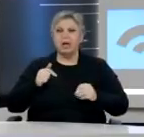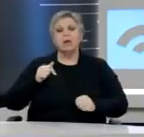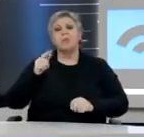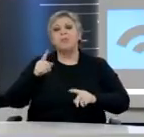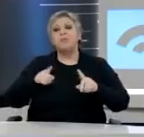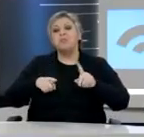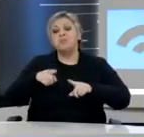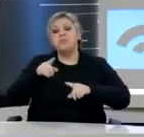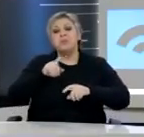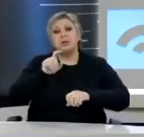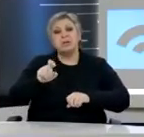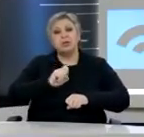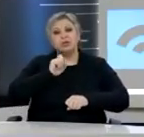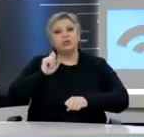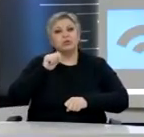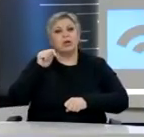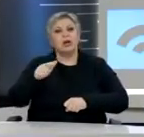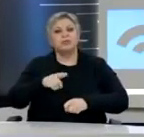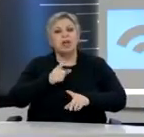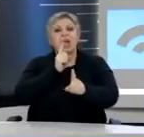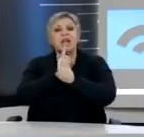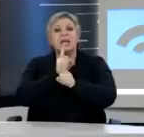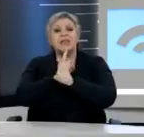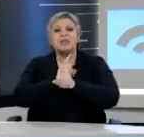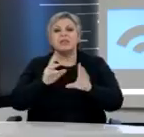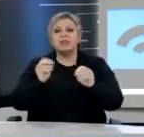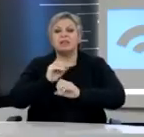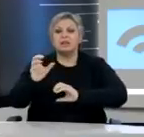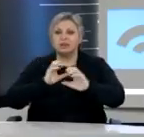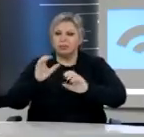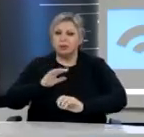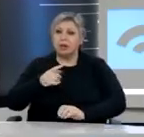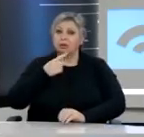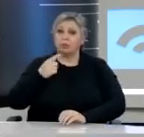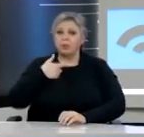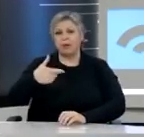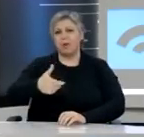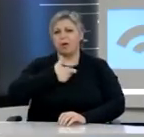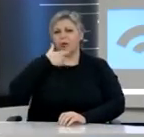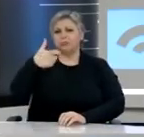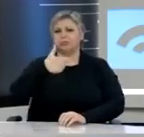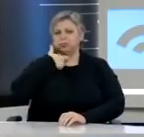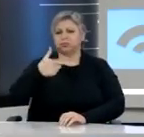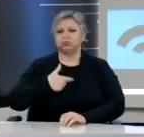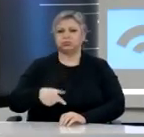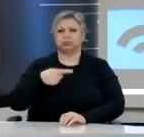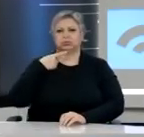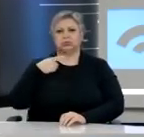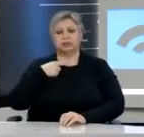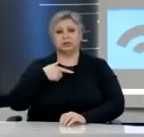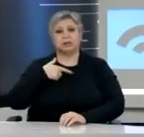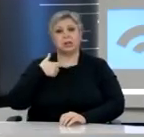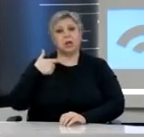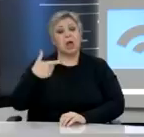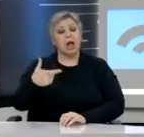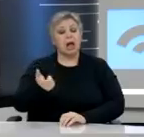επικοινωνιολόγοι του έχουν πει ότι μιλώντας δυνατά, φωνάζοντας, υβρίζοντας, προσδοκώντας βεβαίως κάποια παρατεταμένα